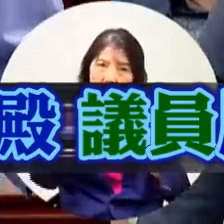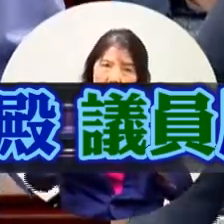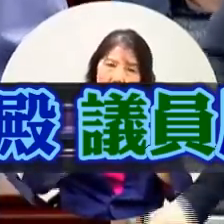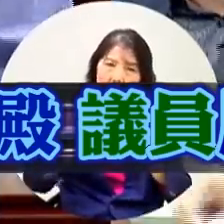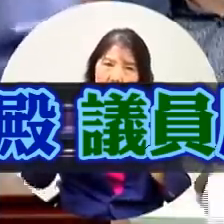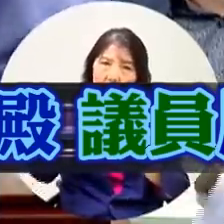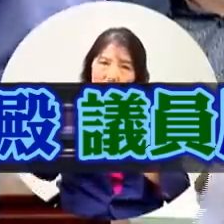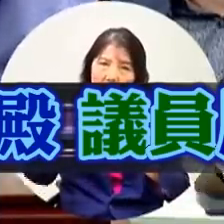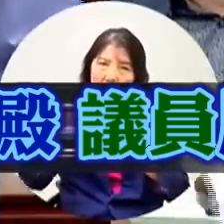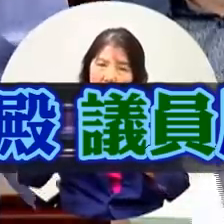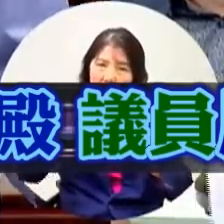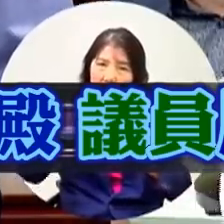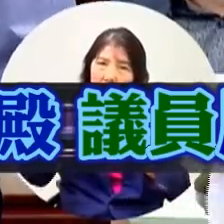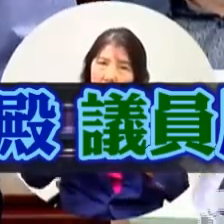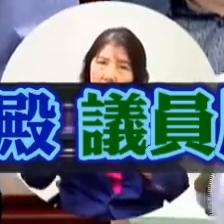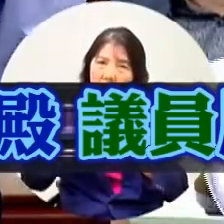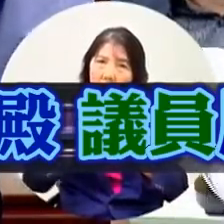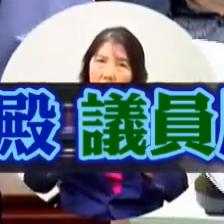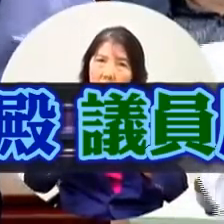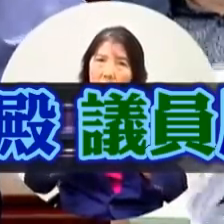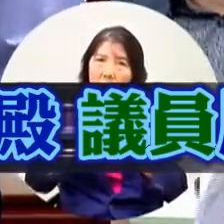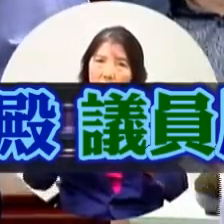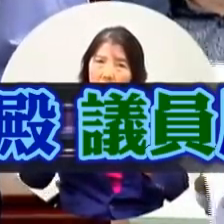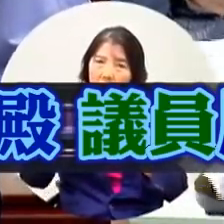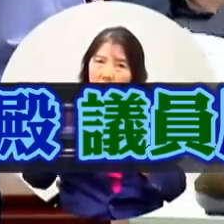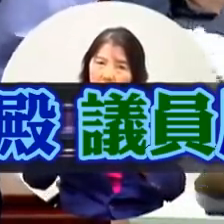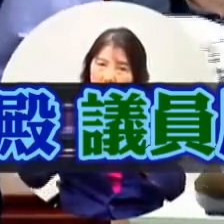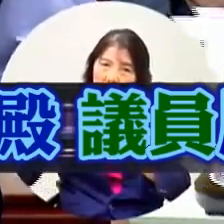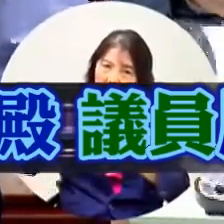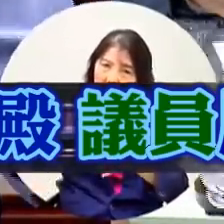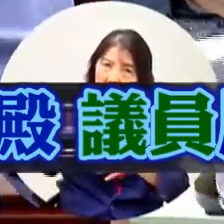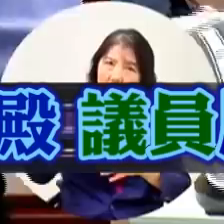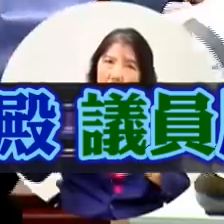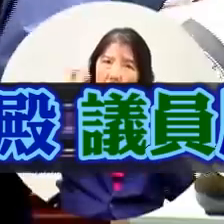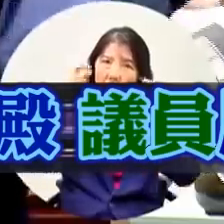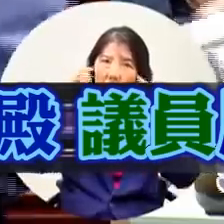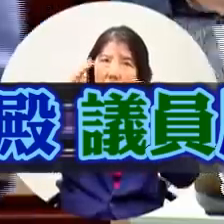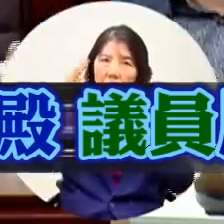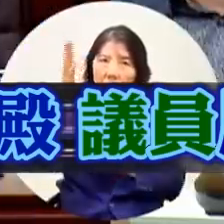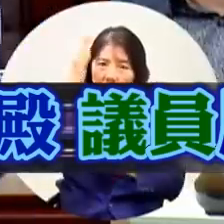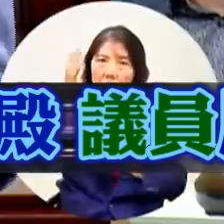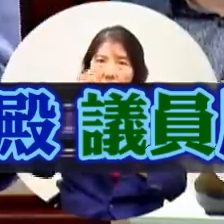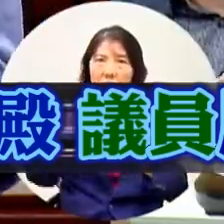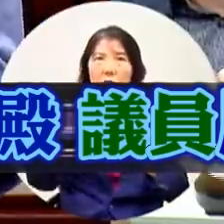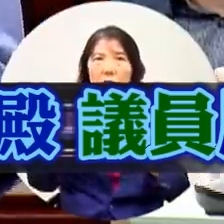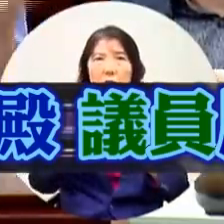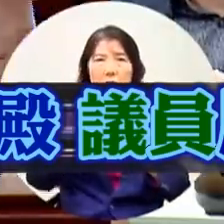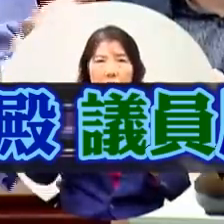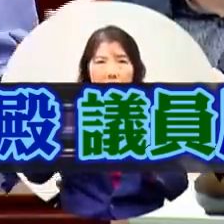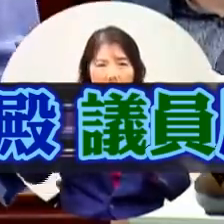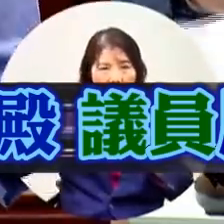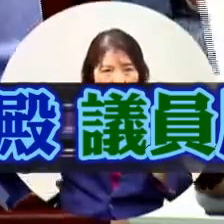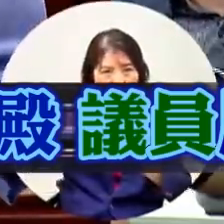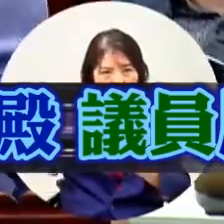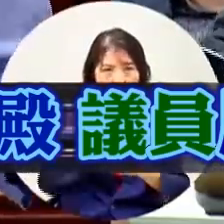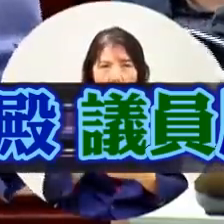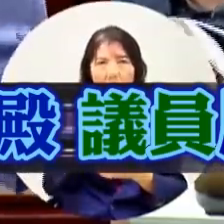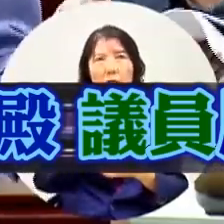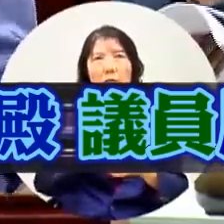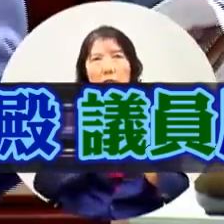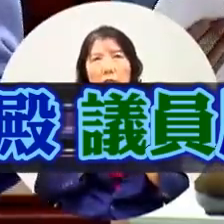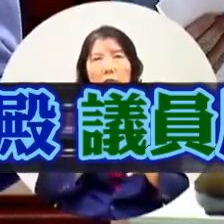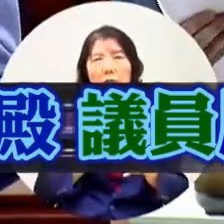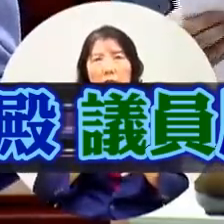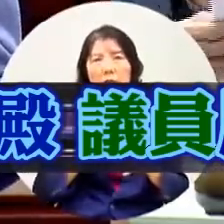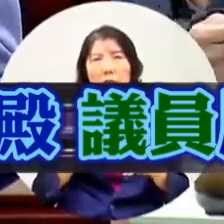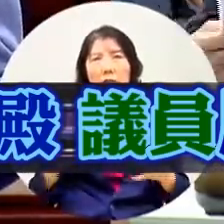通提高，政府自然而然会得到更多的税收，这是很自然的。我们一定要万商云